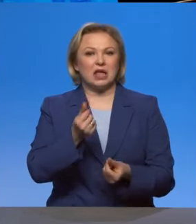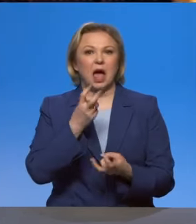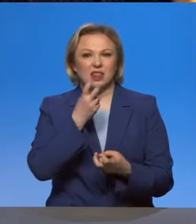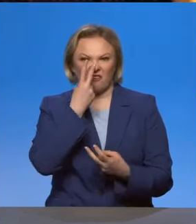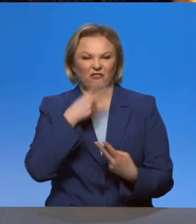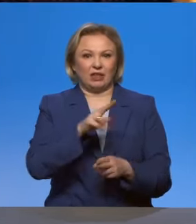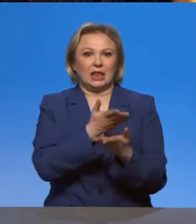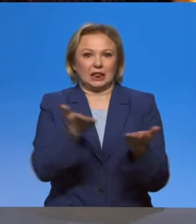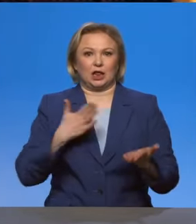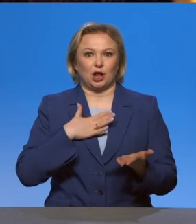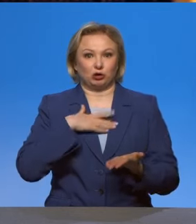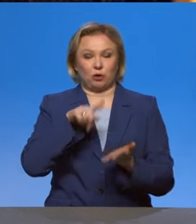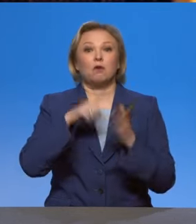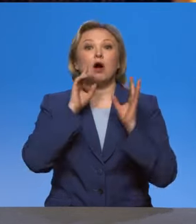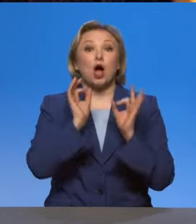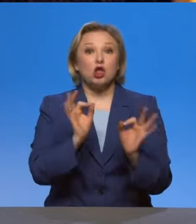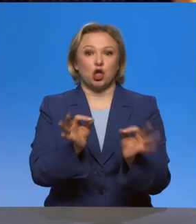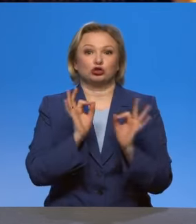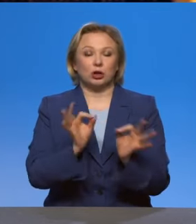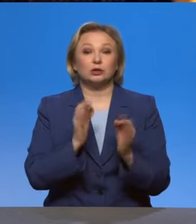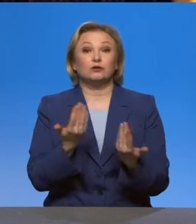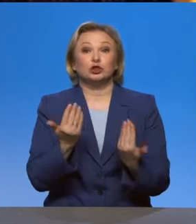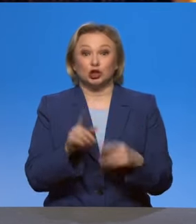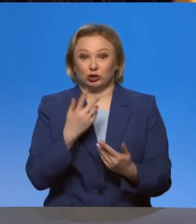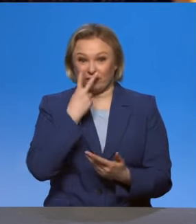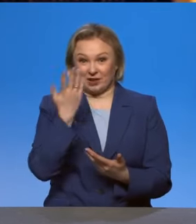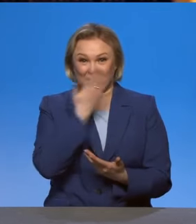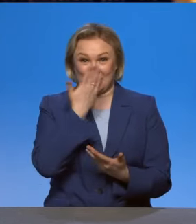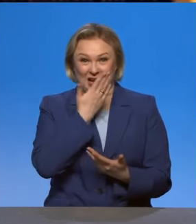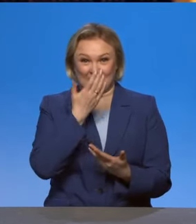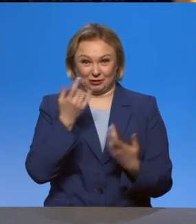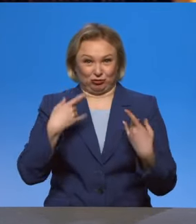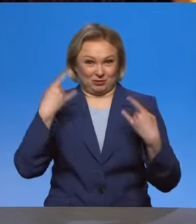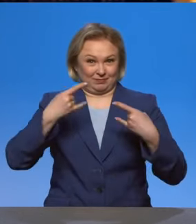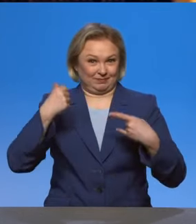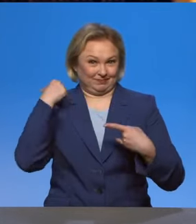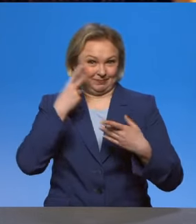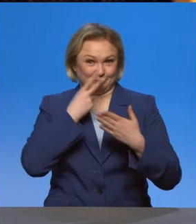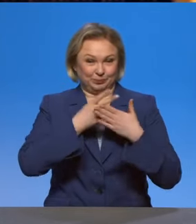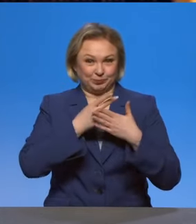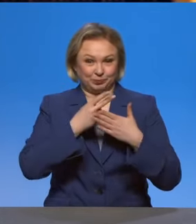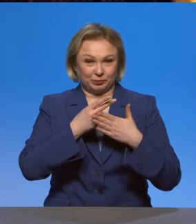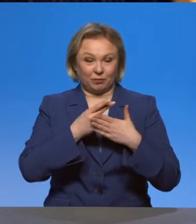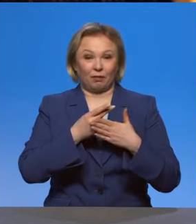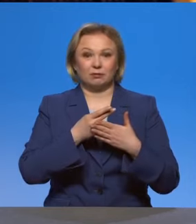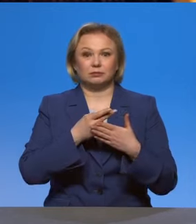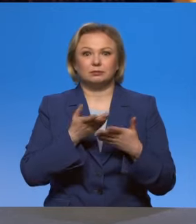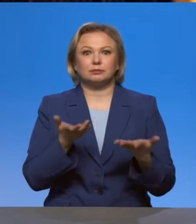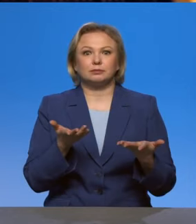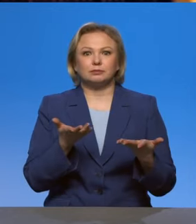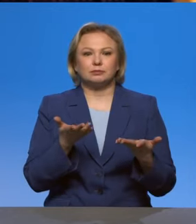конечно. Вы понимаете, ну, когда сегодня люди, вот даже по картинкам, которые транслируются, да, это какой-то